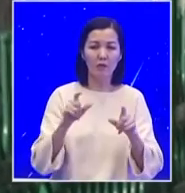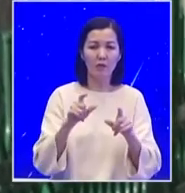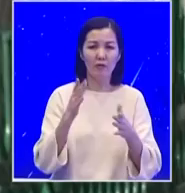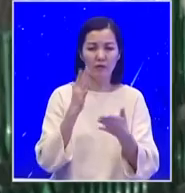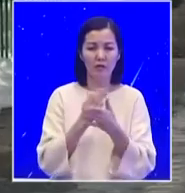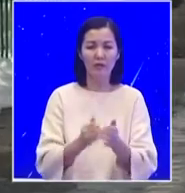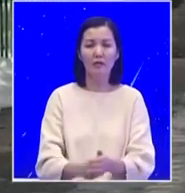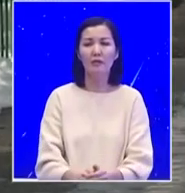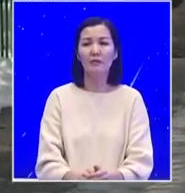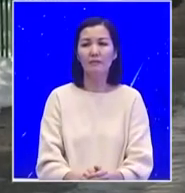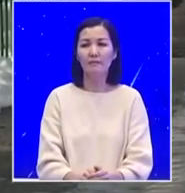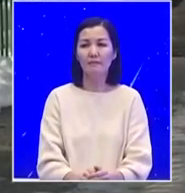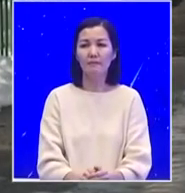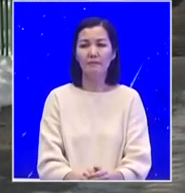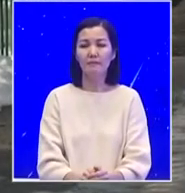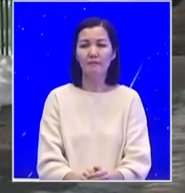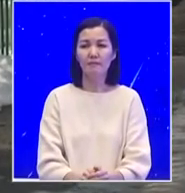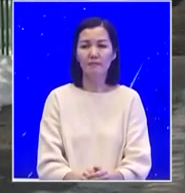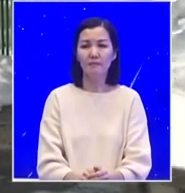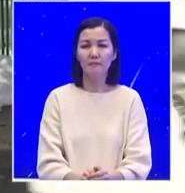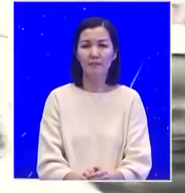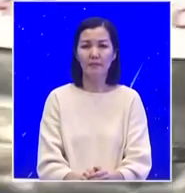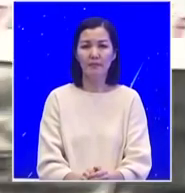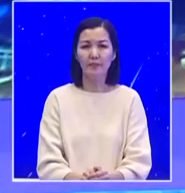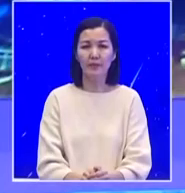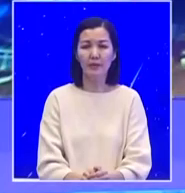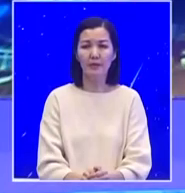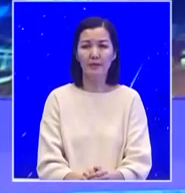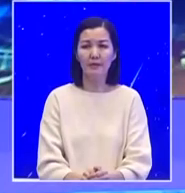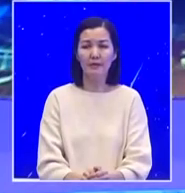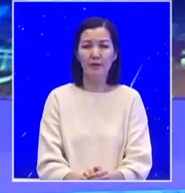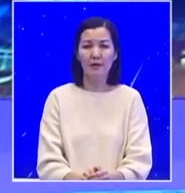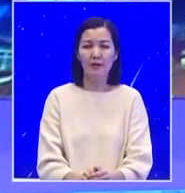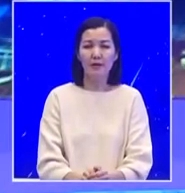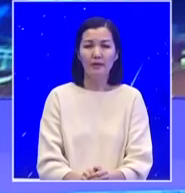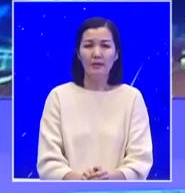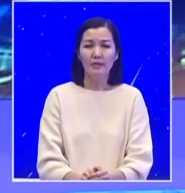Гульмира Тимиргалиева, Нуржан Муканов, телеканал ЖТСУ, Талдыкурган.